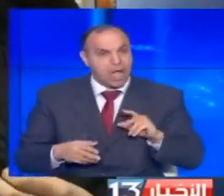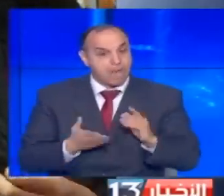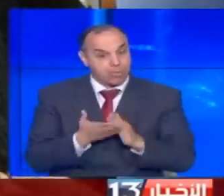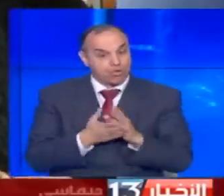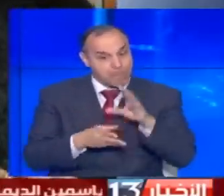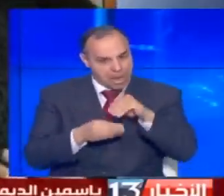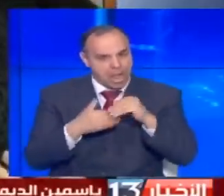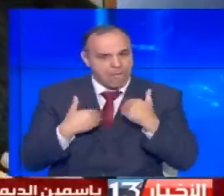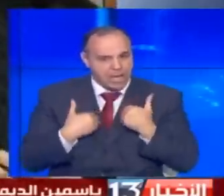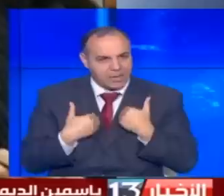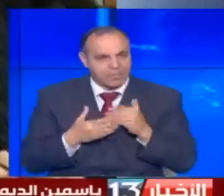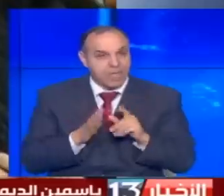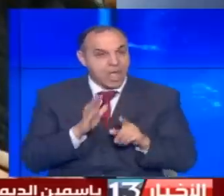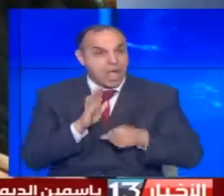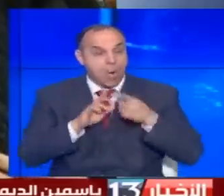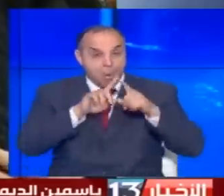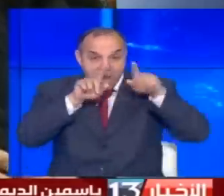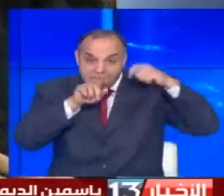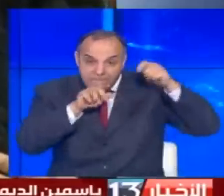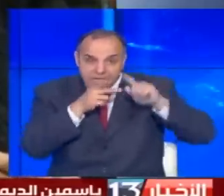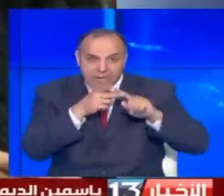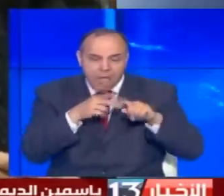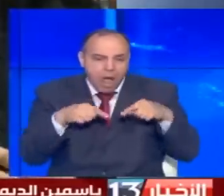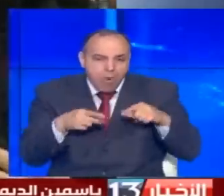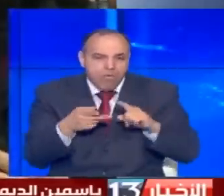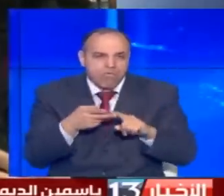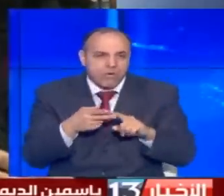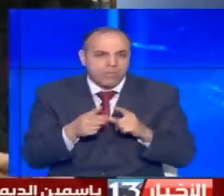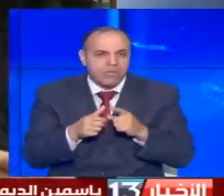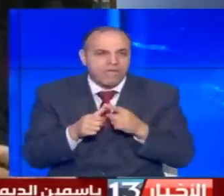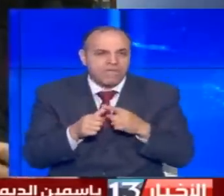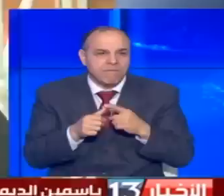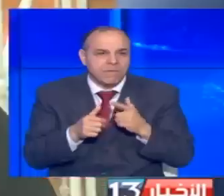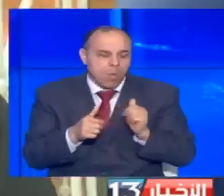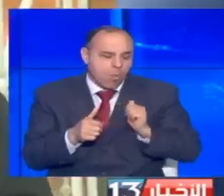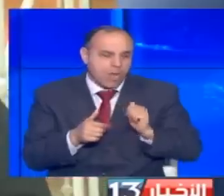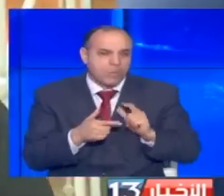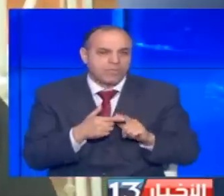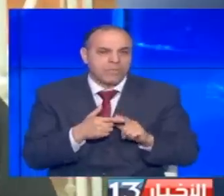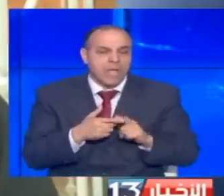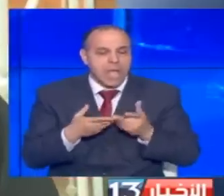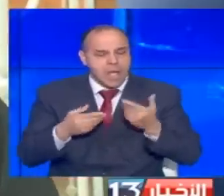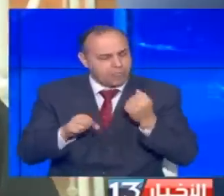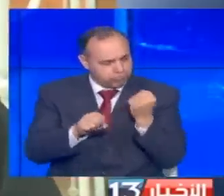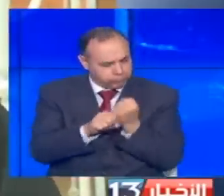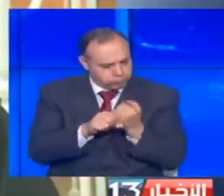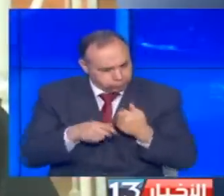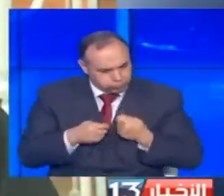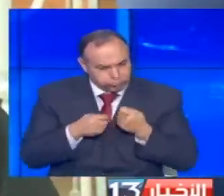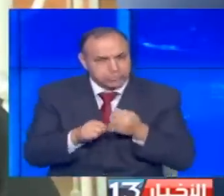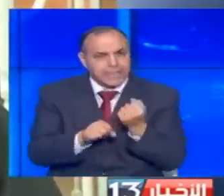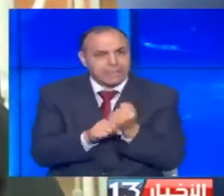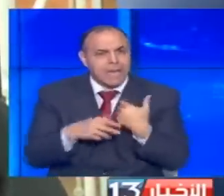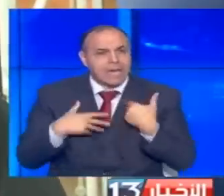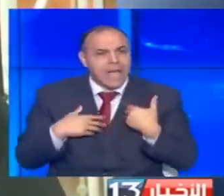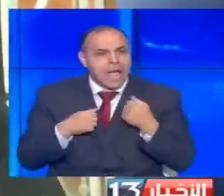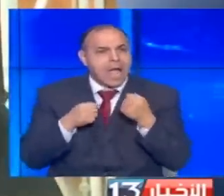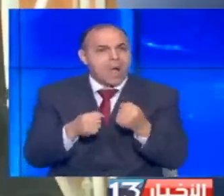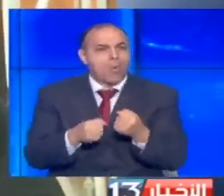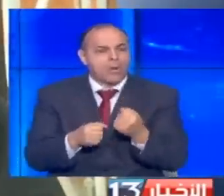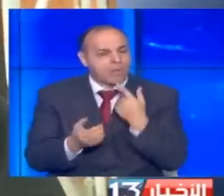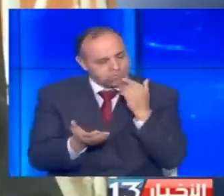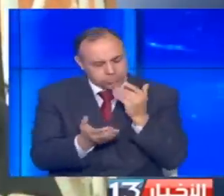اللي هو اول فيلم اه اتينا معنا وحاولنا نكون صادقين